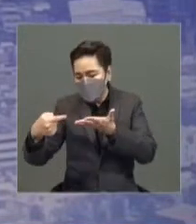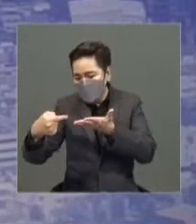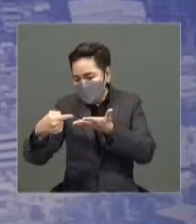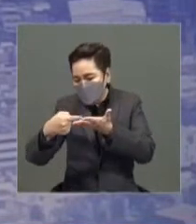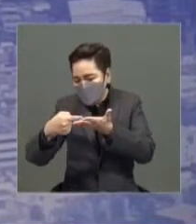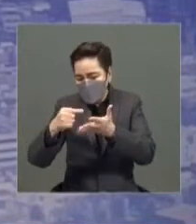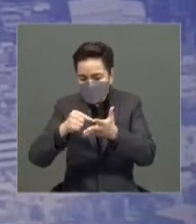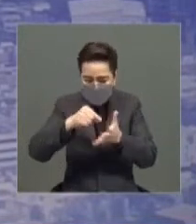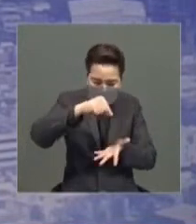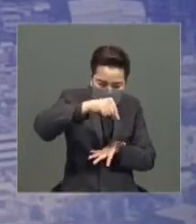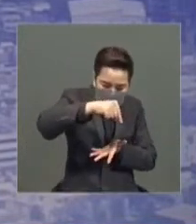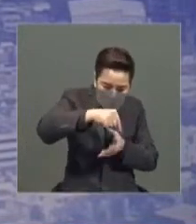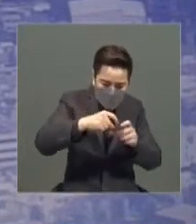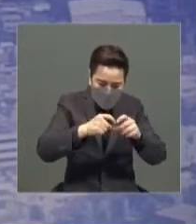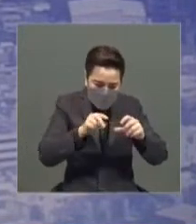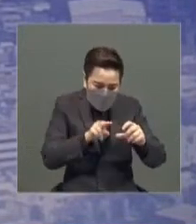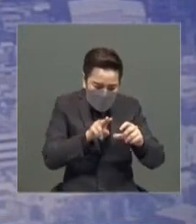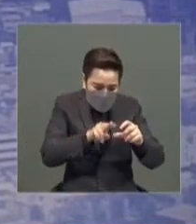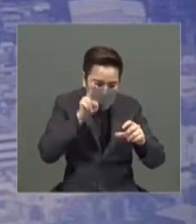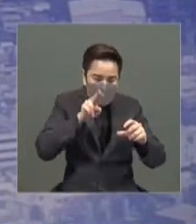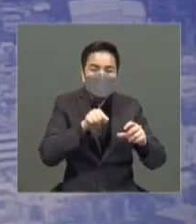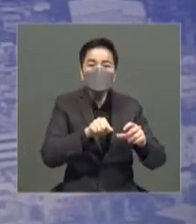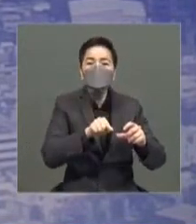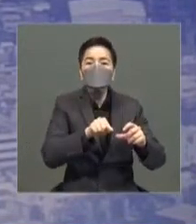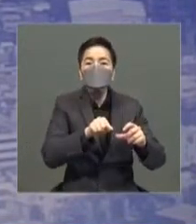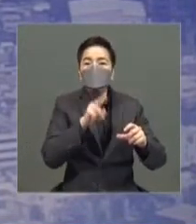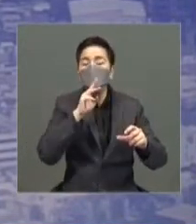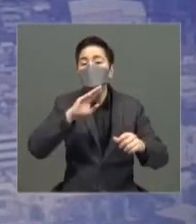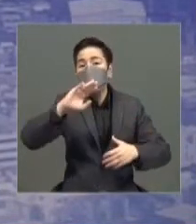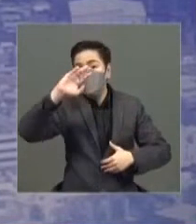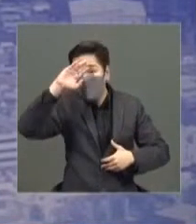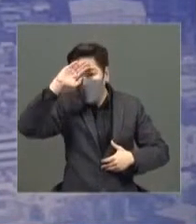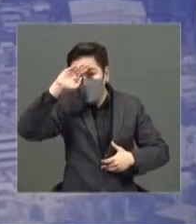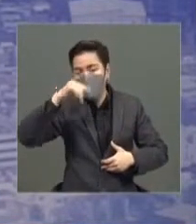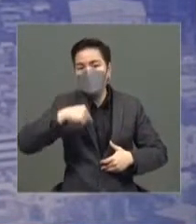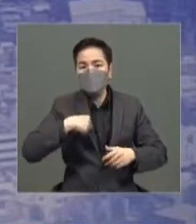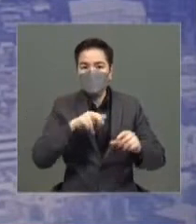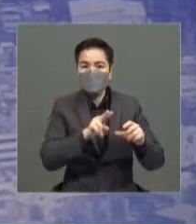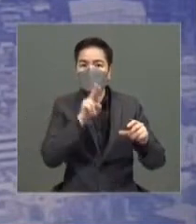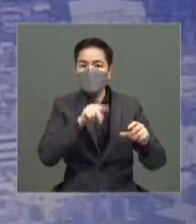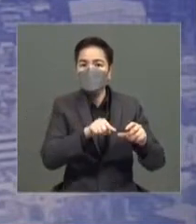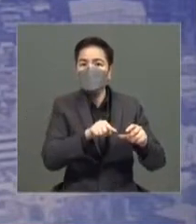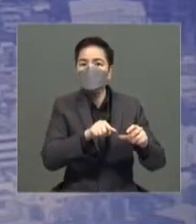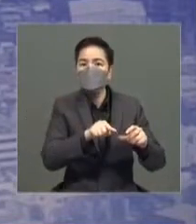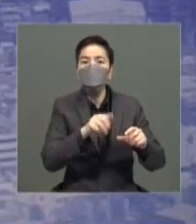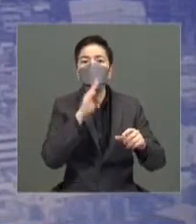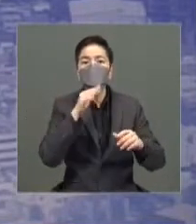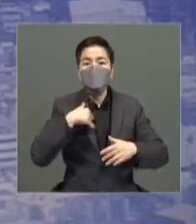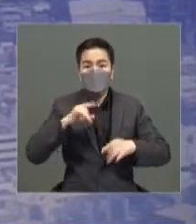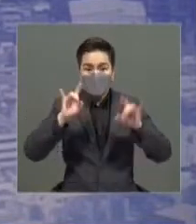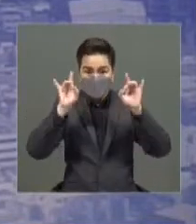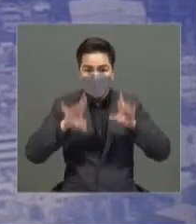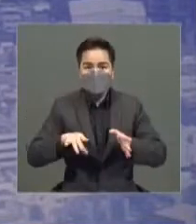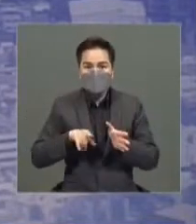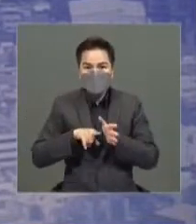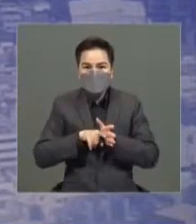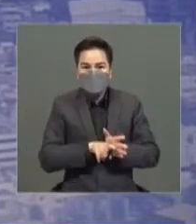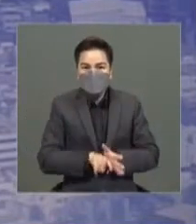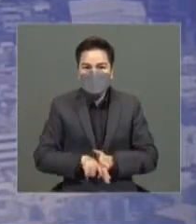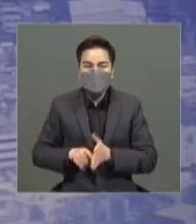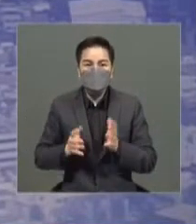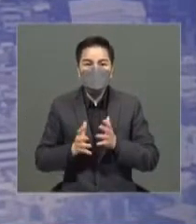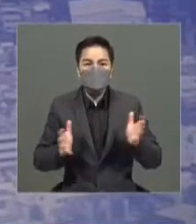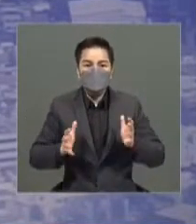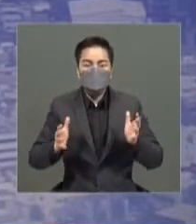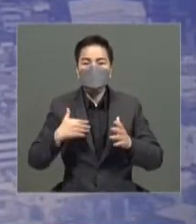นิ้วมืออย่างนี้ด้วยนะคะคือถ้าผู้ป่วยเป็นผู้ป่วยที่มีอาการรุนแรงมีเชื้อปริมาณม